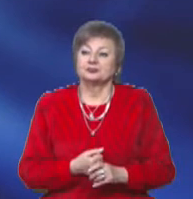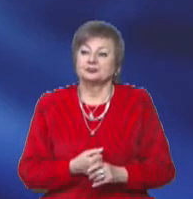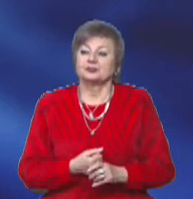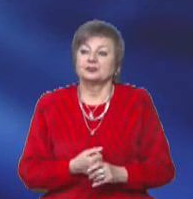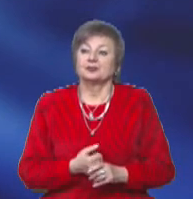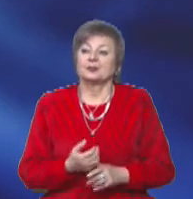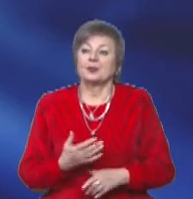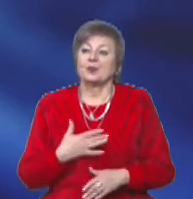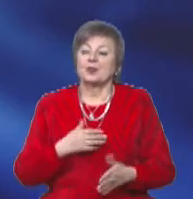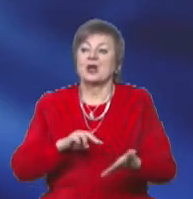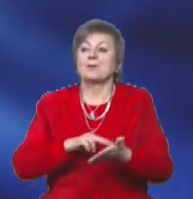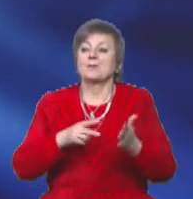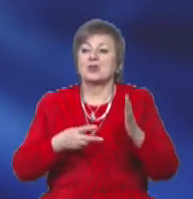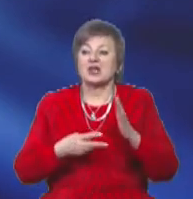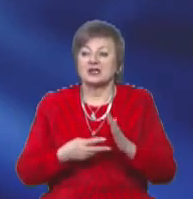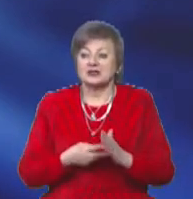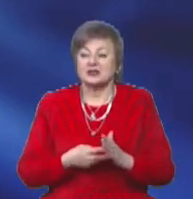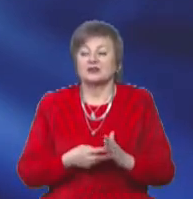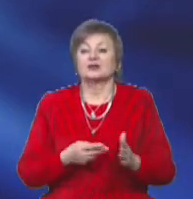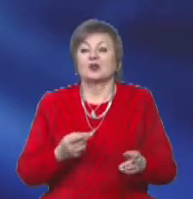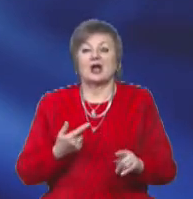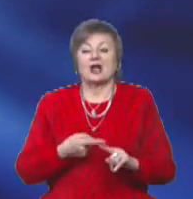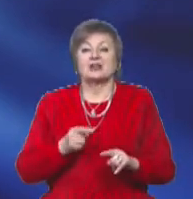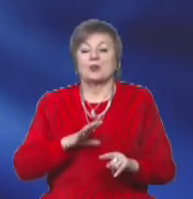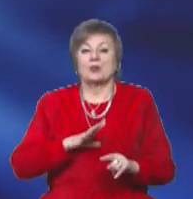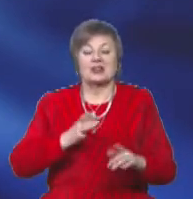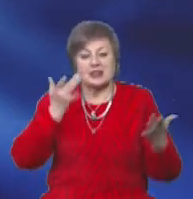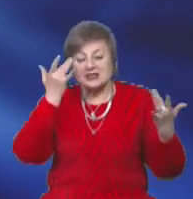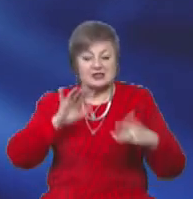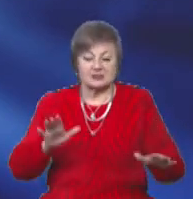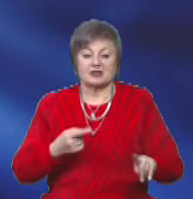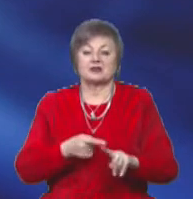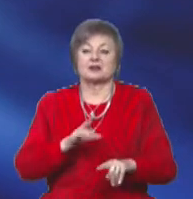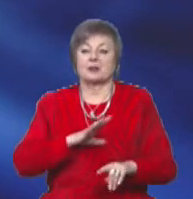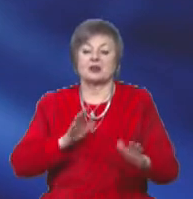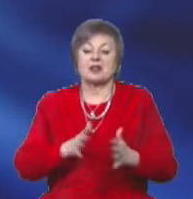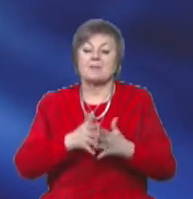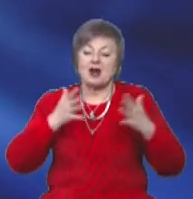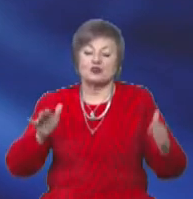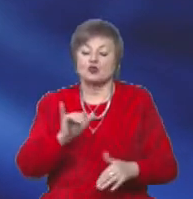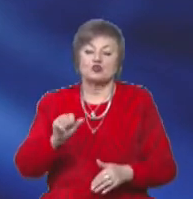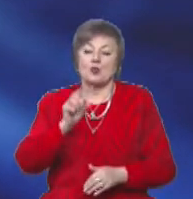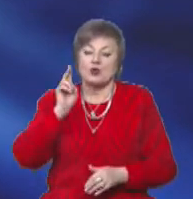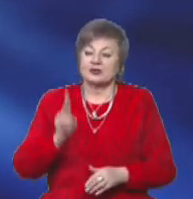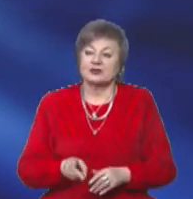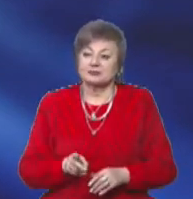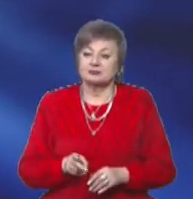ми плануємо, це дуже було несподівано, це був дуже масштабний суботник, та